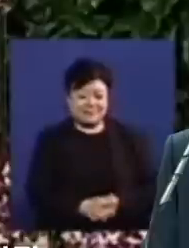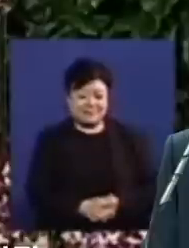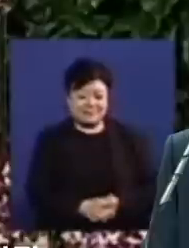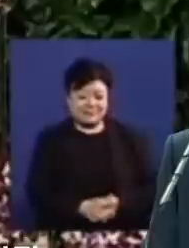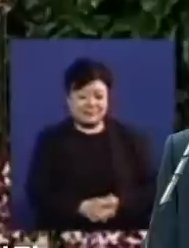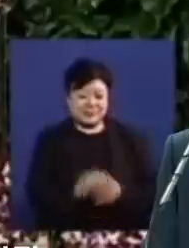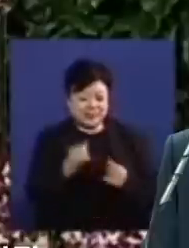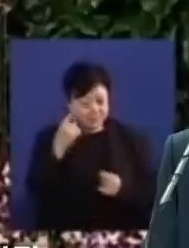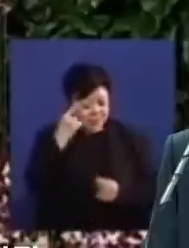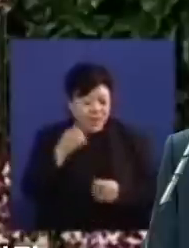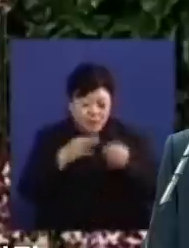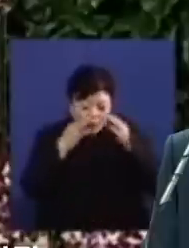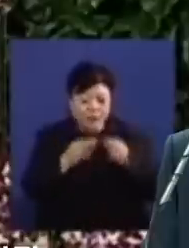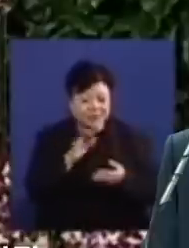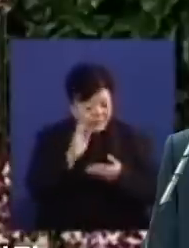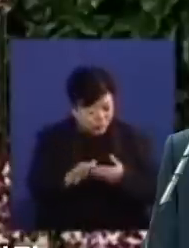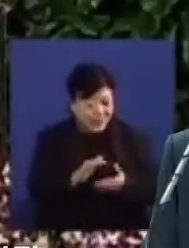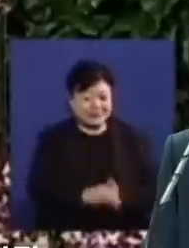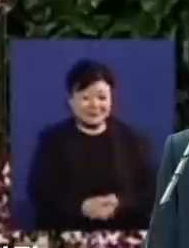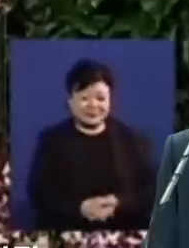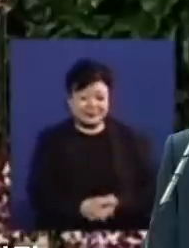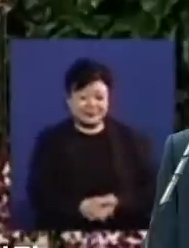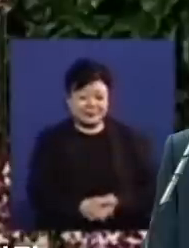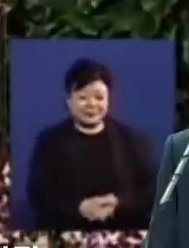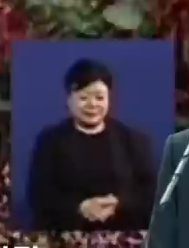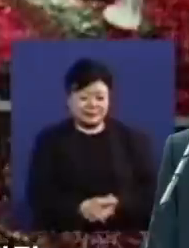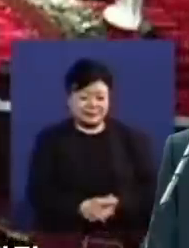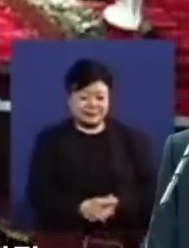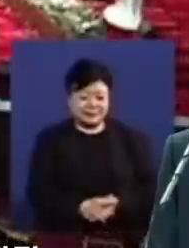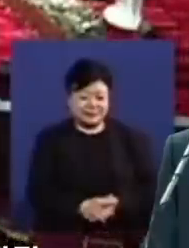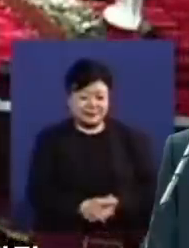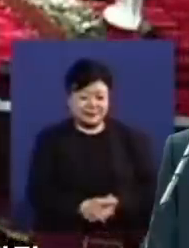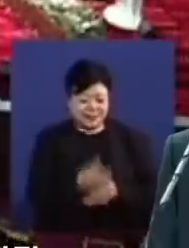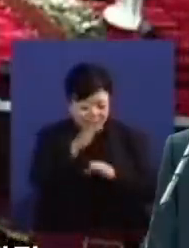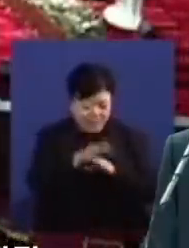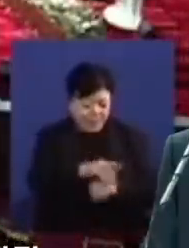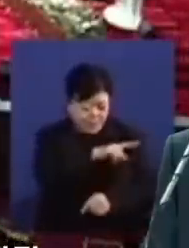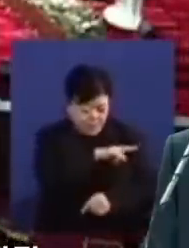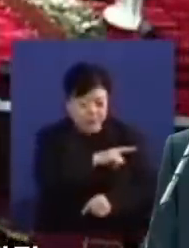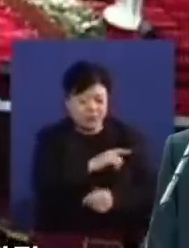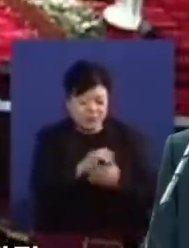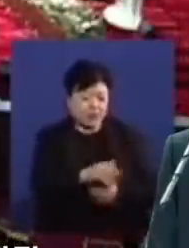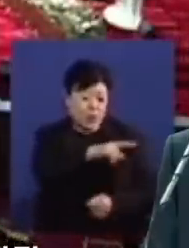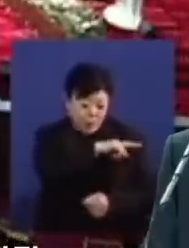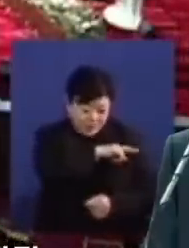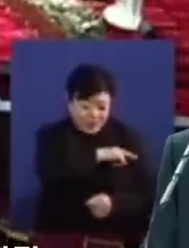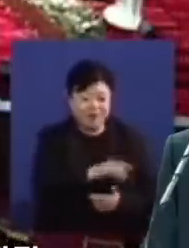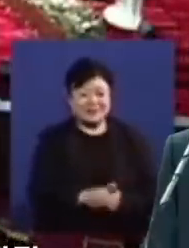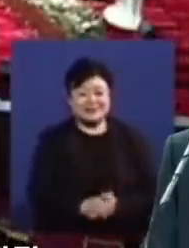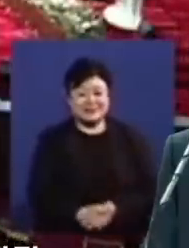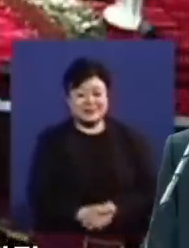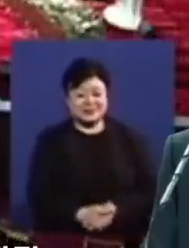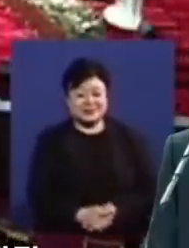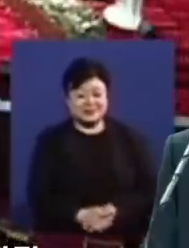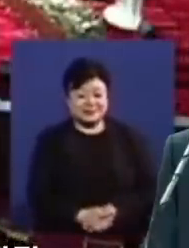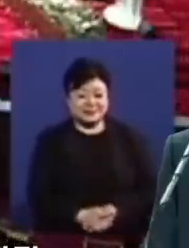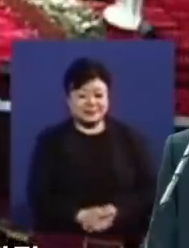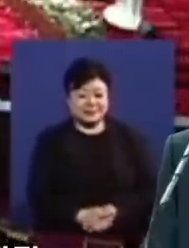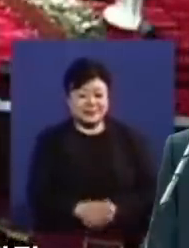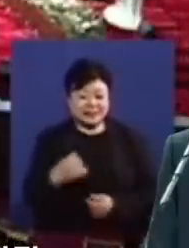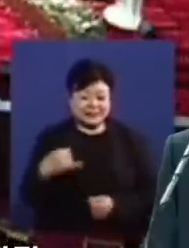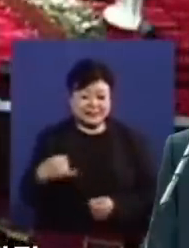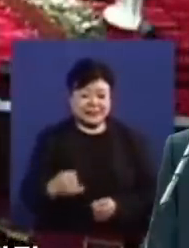무슨 인간적으로 노력해라는 것은 그 뒤에 나오는 말이지 그것이 중심이 된 말은 아니었습니다.